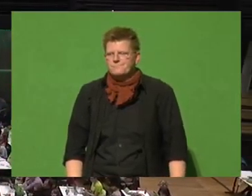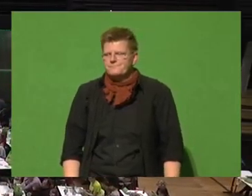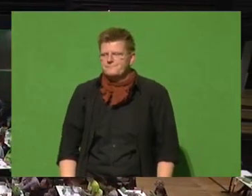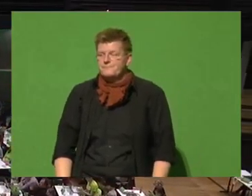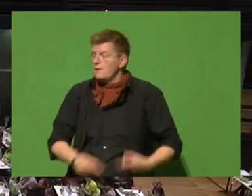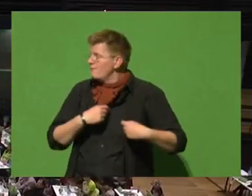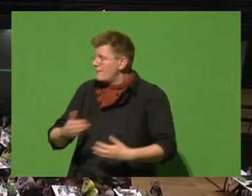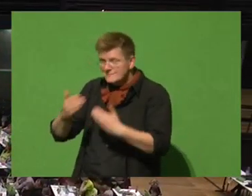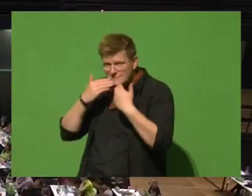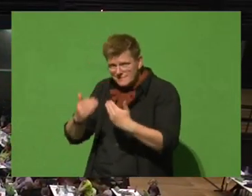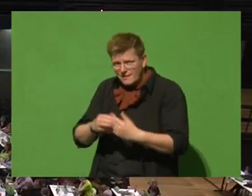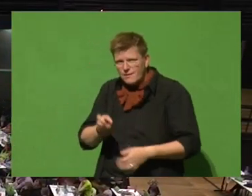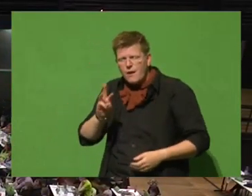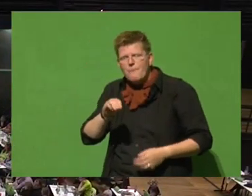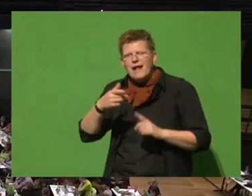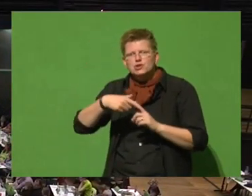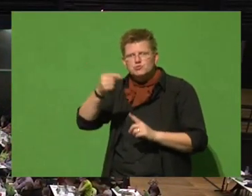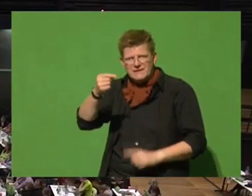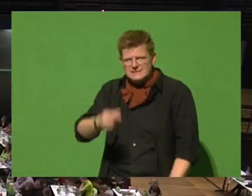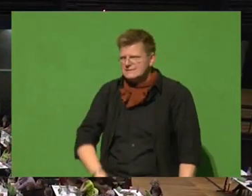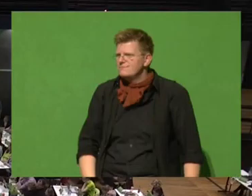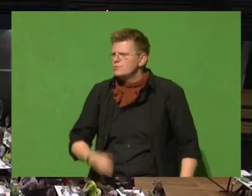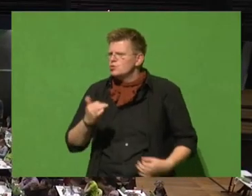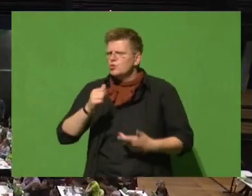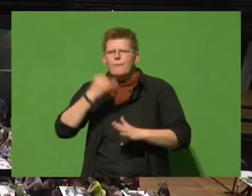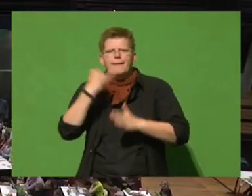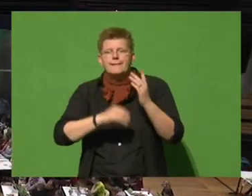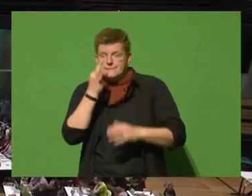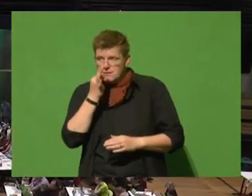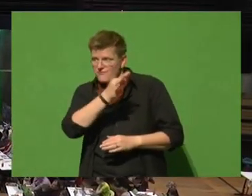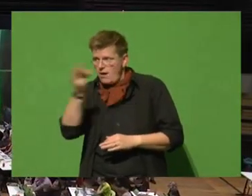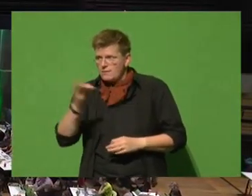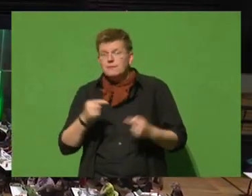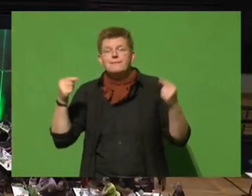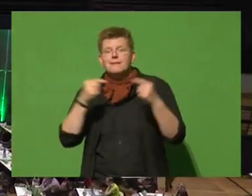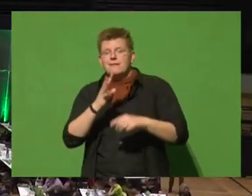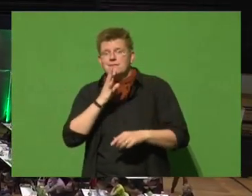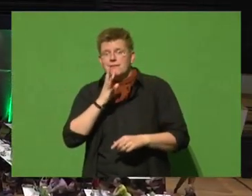Herzlichen Dank, Malte. Und jetzt noch mal ein letztes Mal die Frage, gibt es zu diesem Antrag eine Gegenrede?